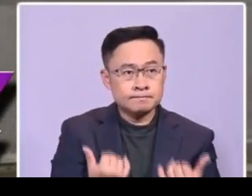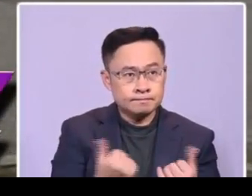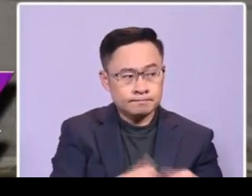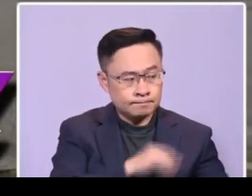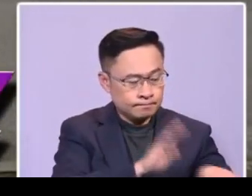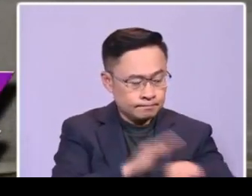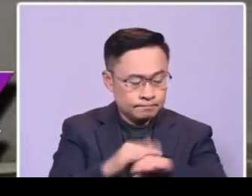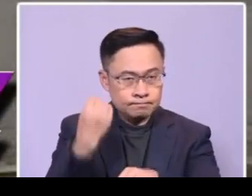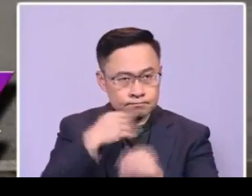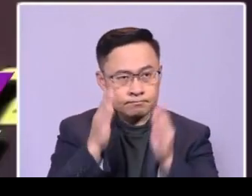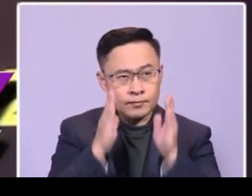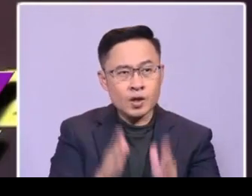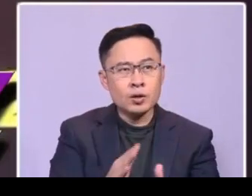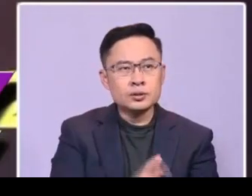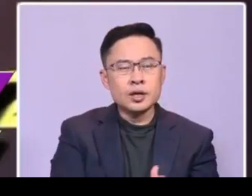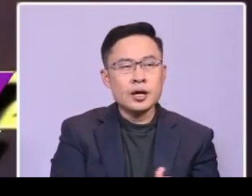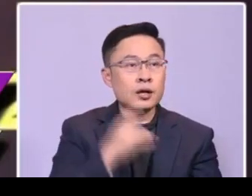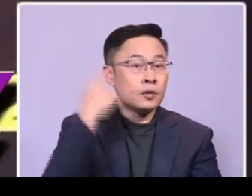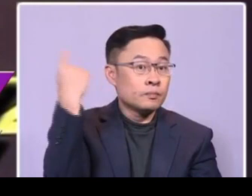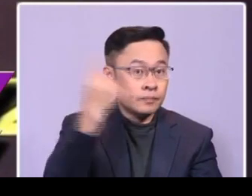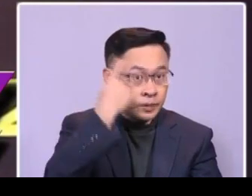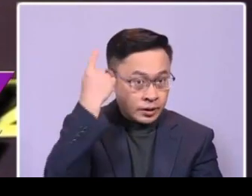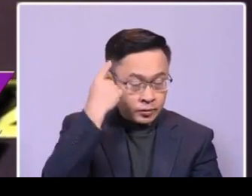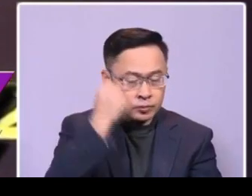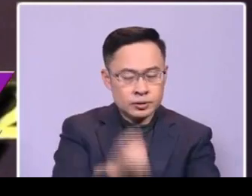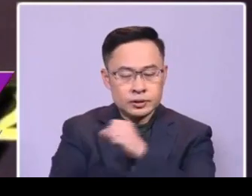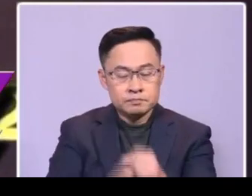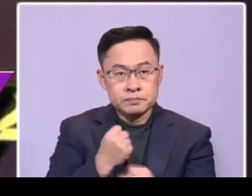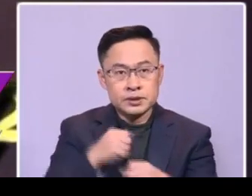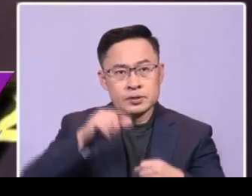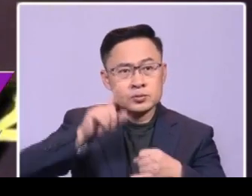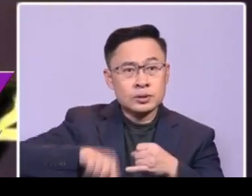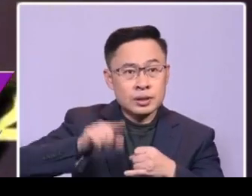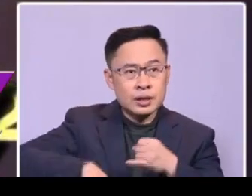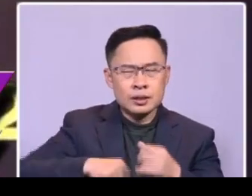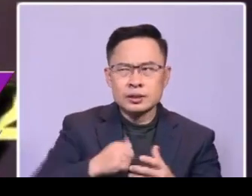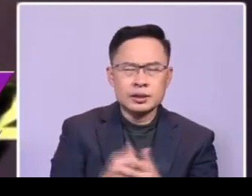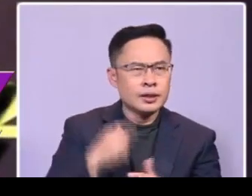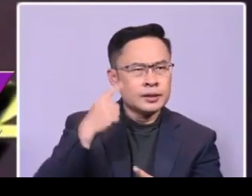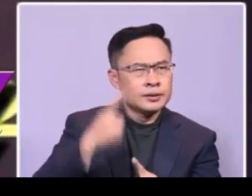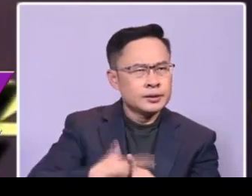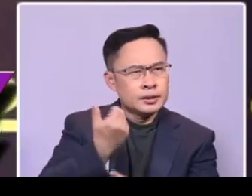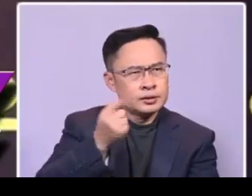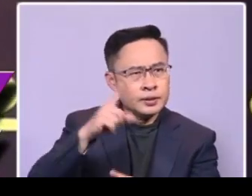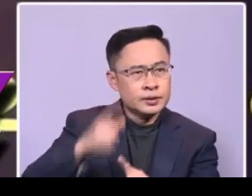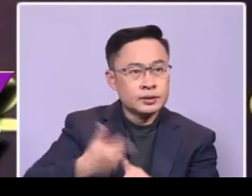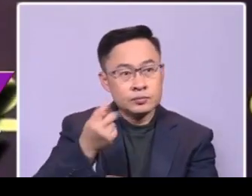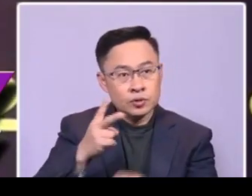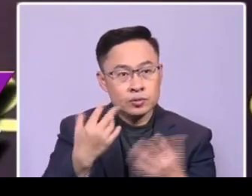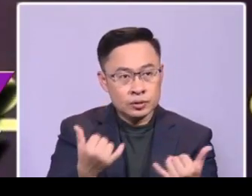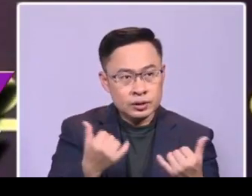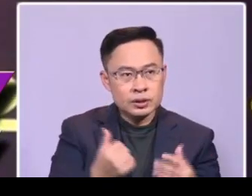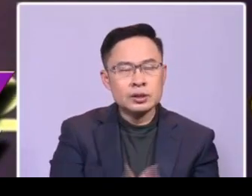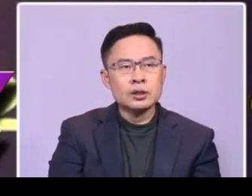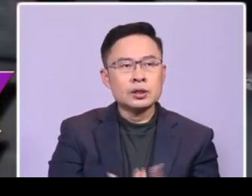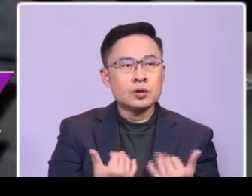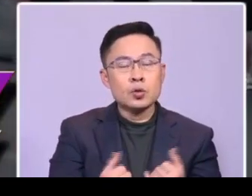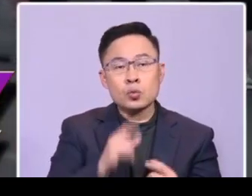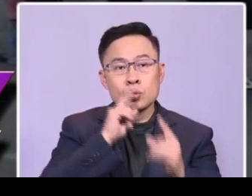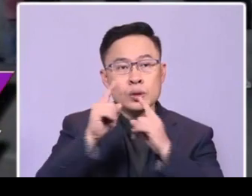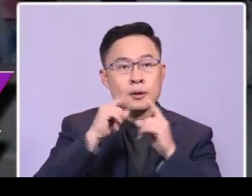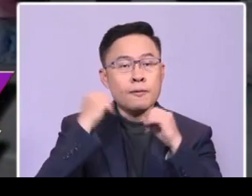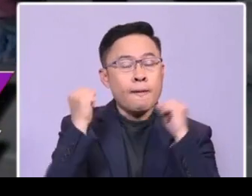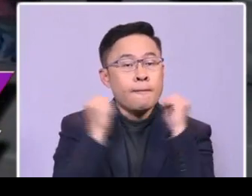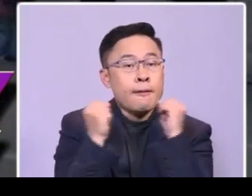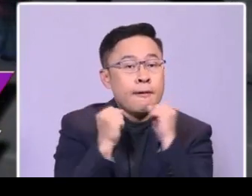มาท่องเที่ยวในประเทศโดยเฉพาะในช่วงปลายปีนี้นะครับตอนนี้จุดที่ถือว่าเป็นไฮไลท์สำคัญเวลาเราพูดถึง